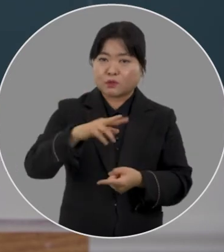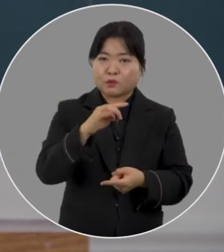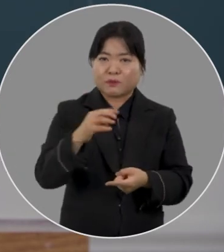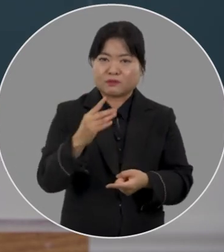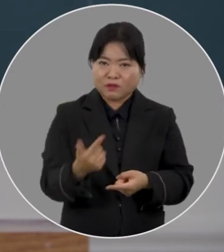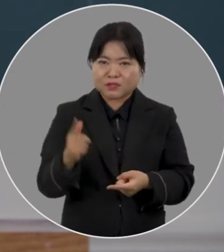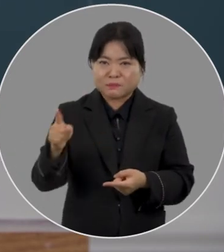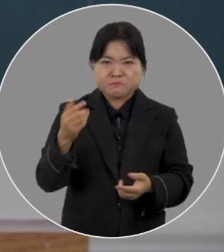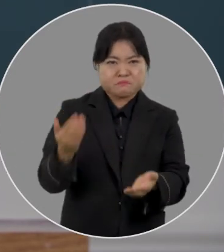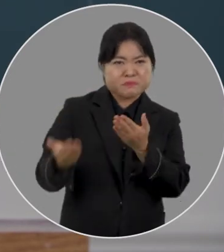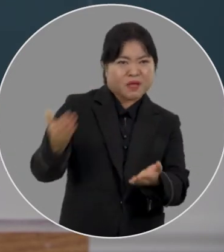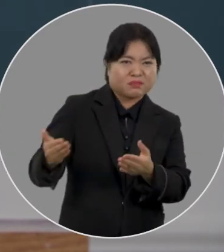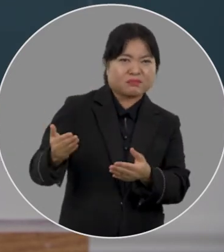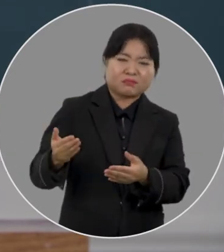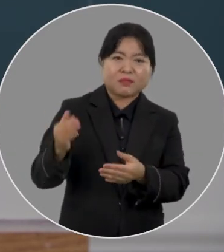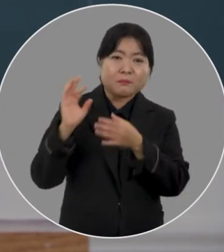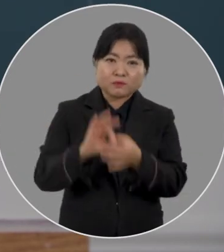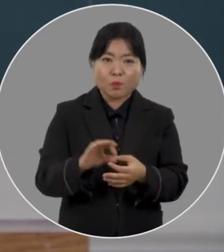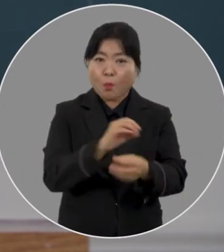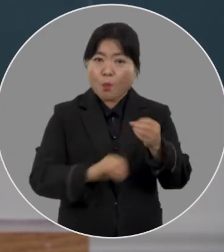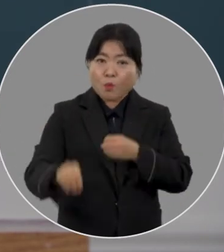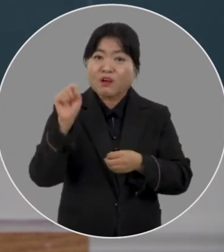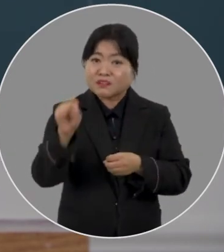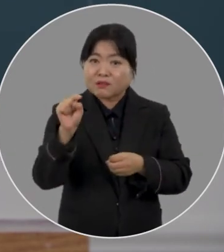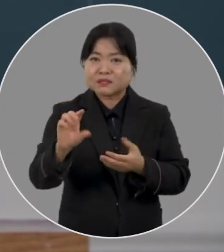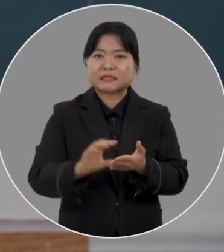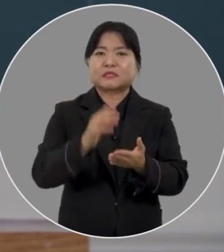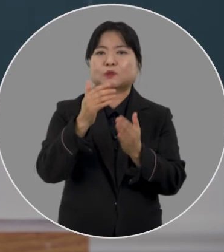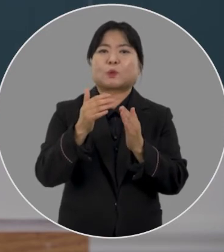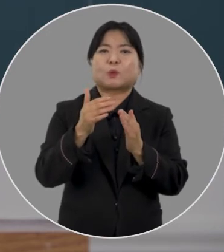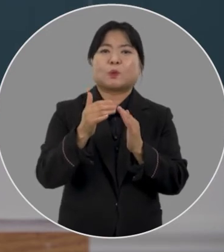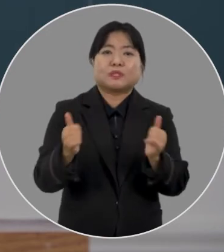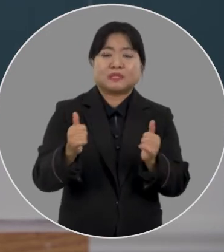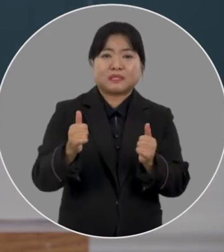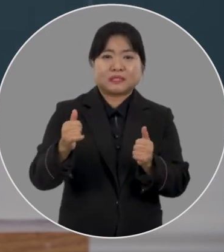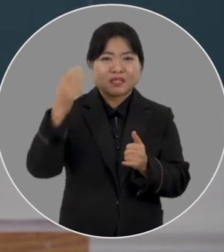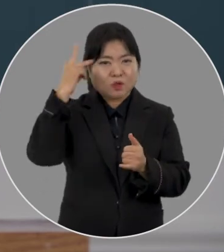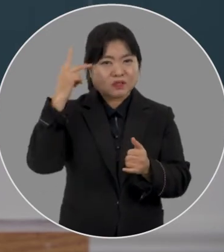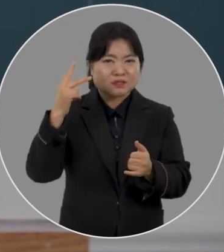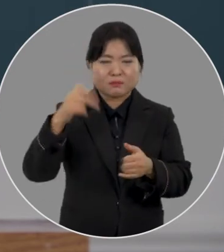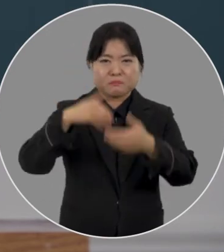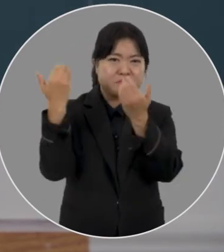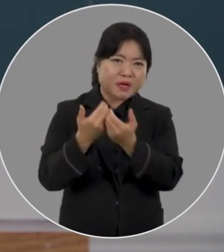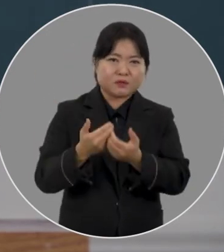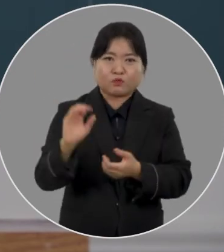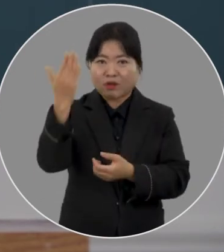밀턴이 비판을 하면서 오히려 그것이 이제 그리스도의 정신에서 반하는 것이다라고